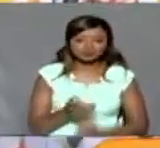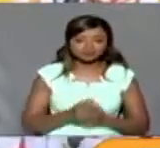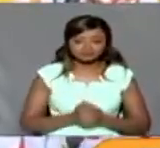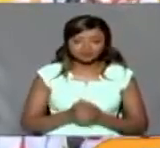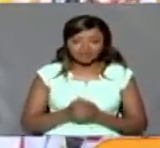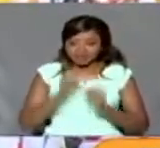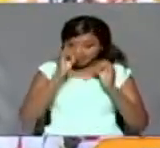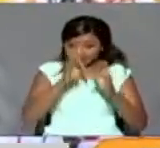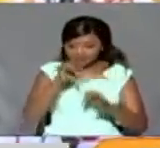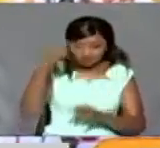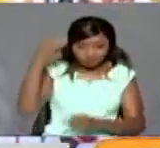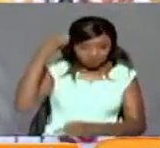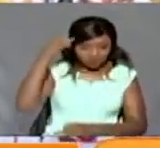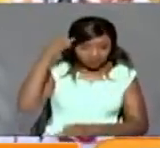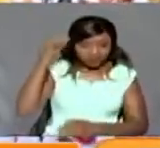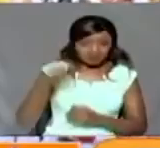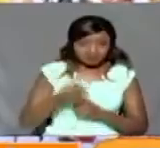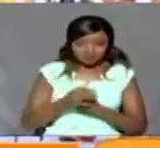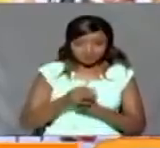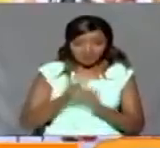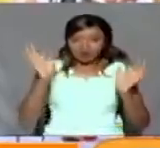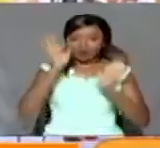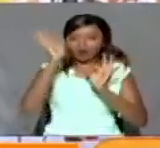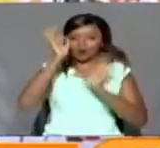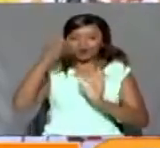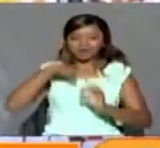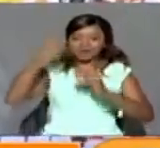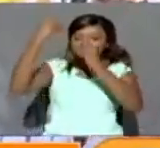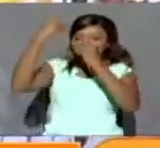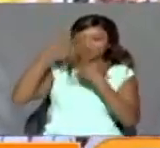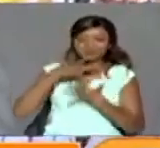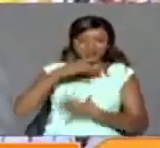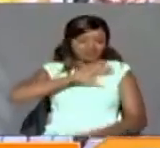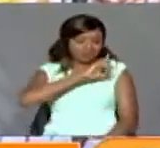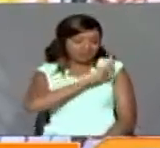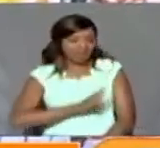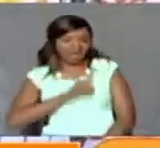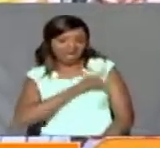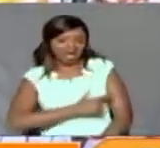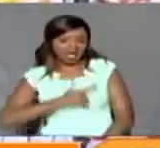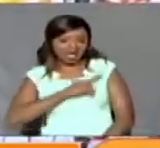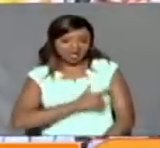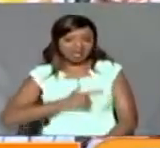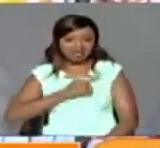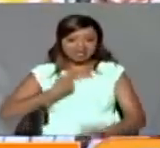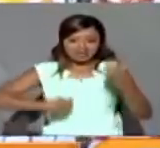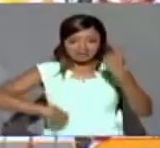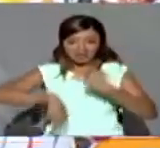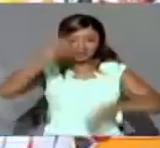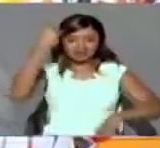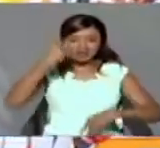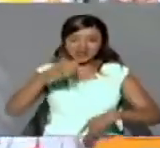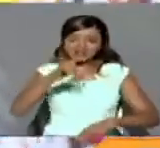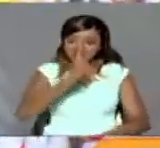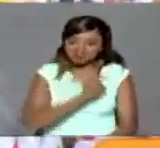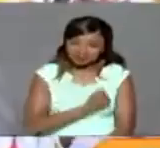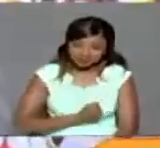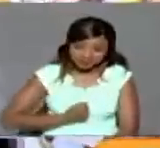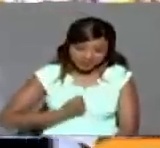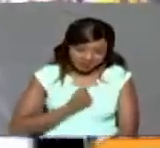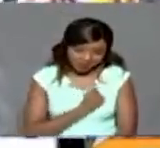wanafikiria ate wameangukia wakapata shortcut ya 2022, tuwaambie ngo.